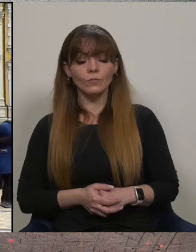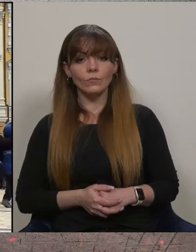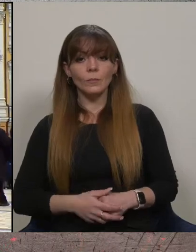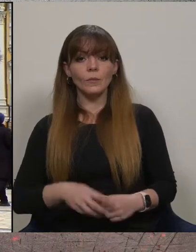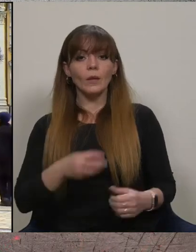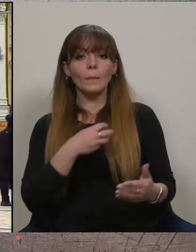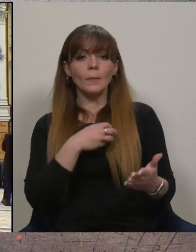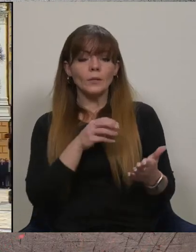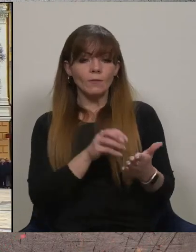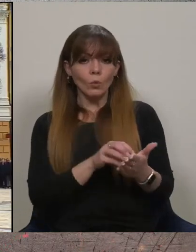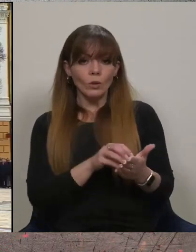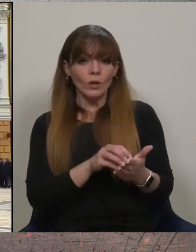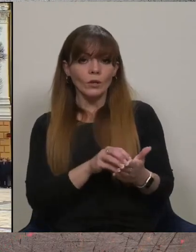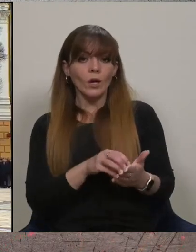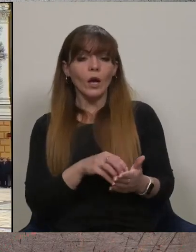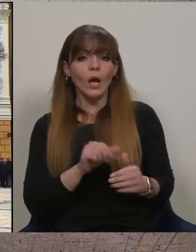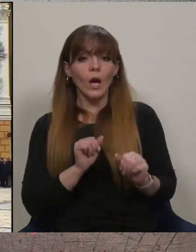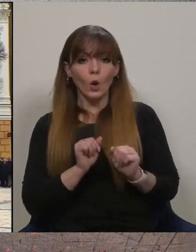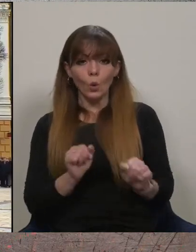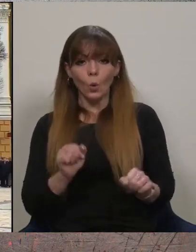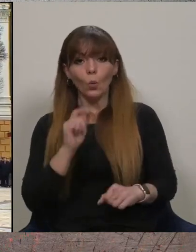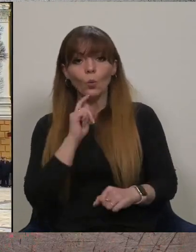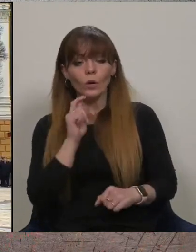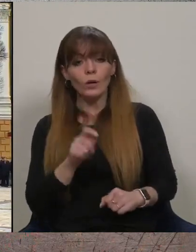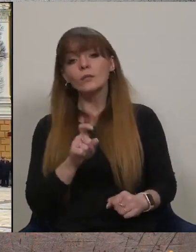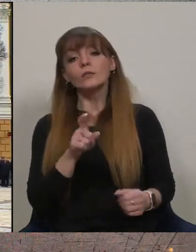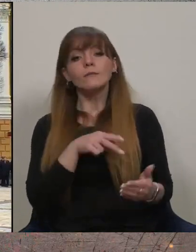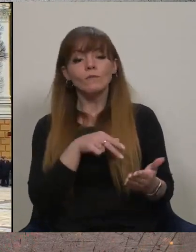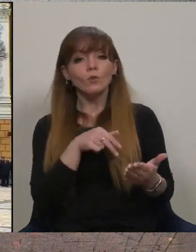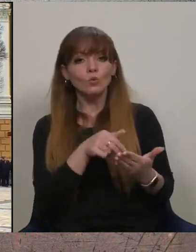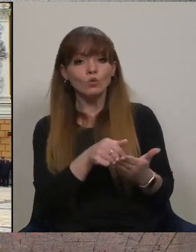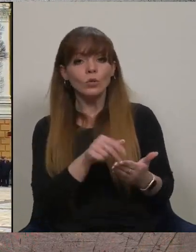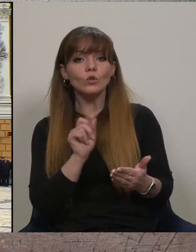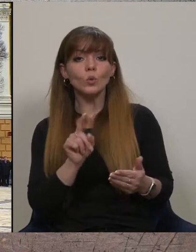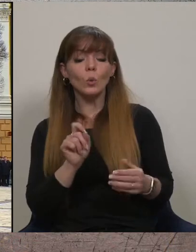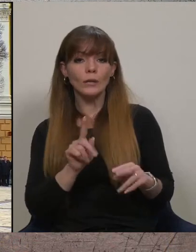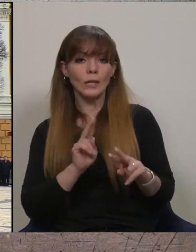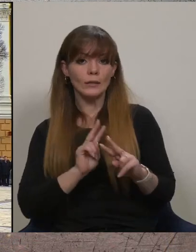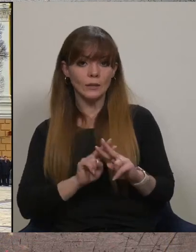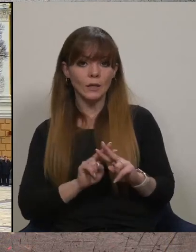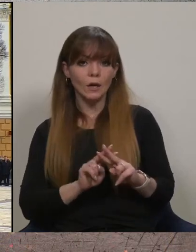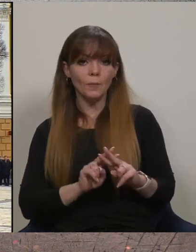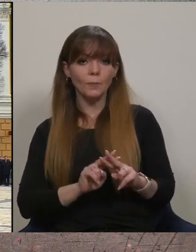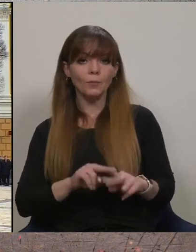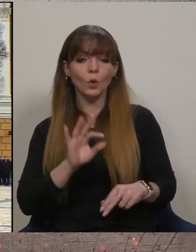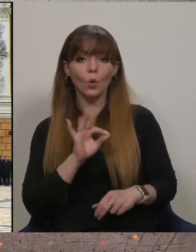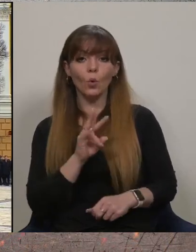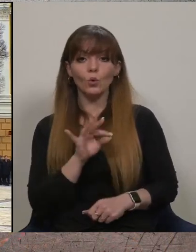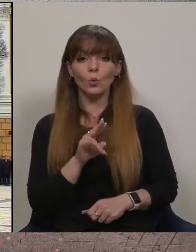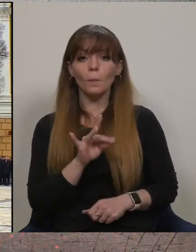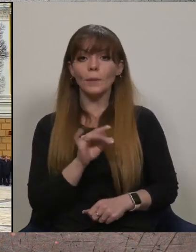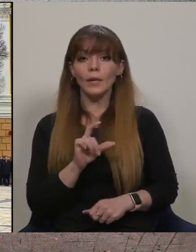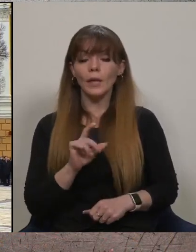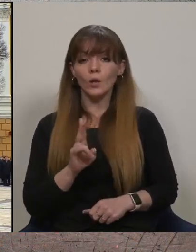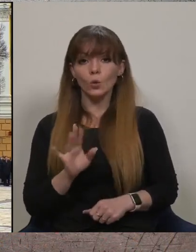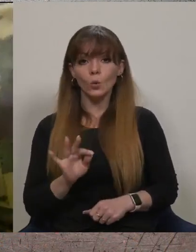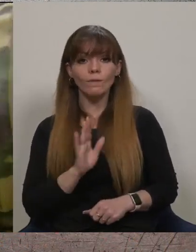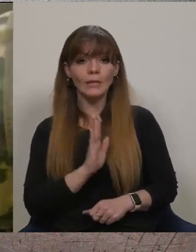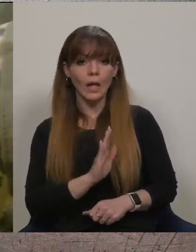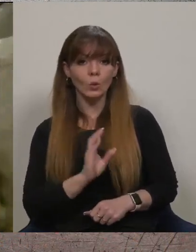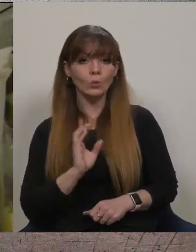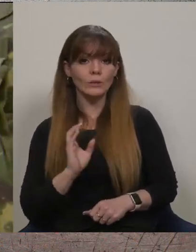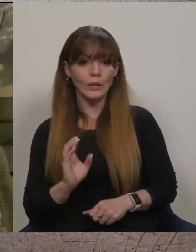Присвоєно звання Герой України з врученням ордена Золота Зірка Онопрієнку Віталію